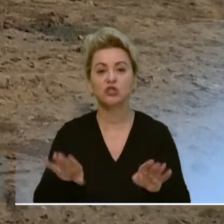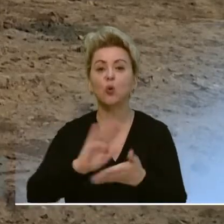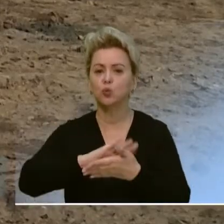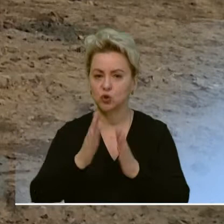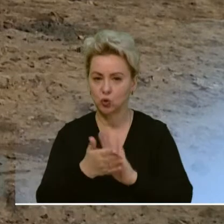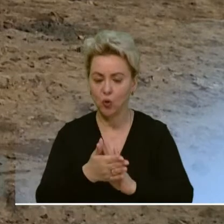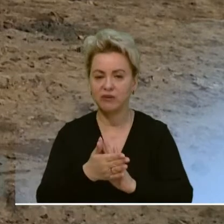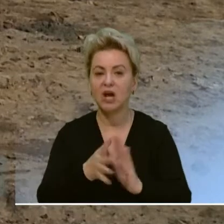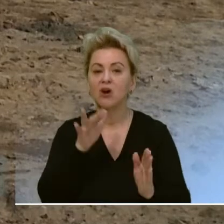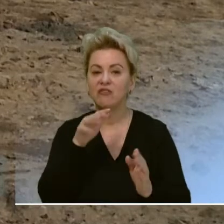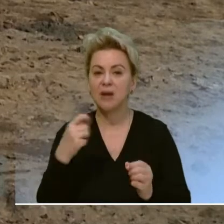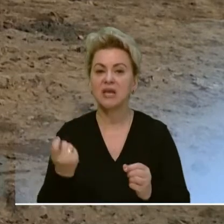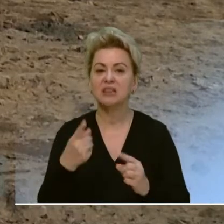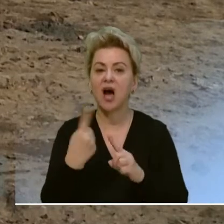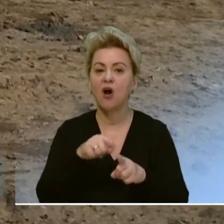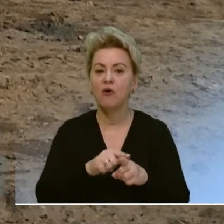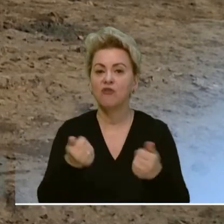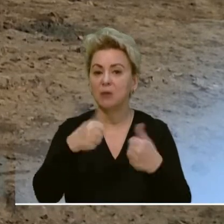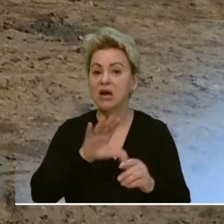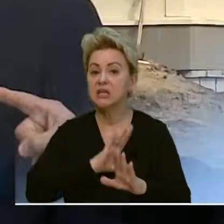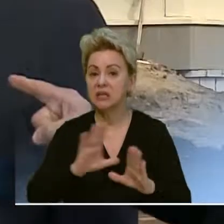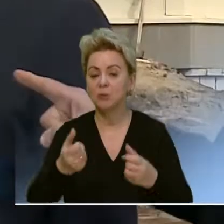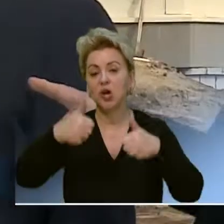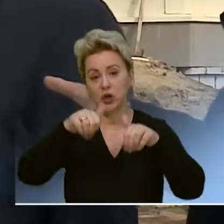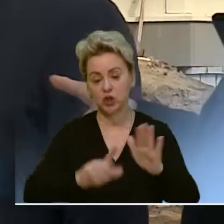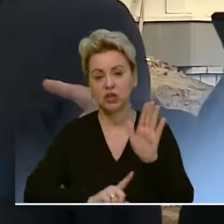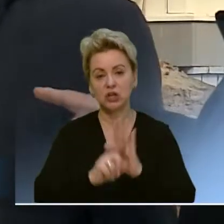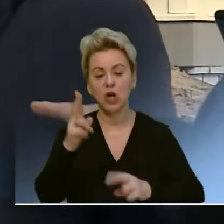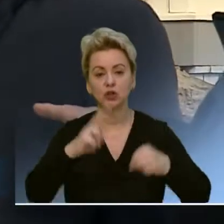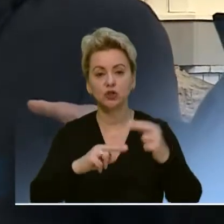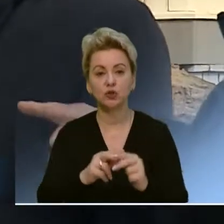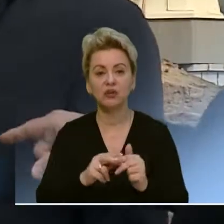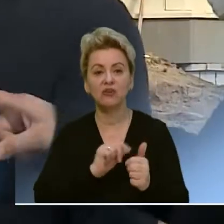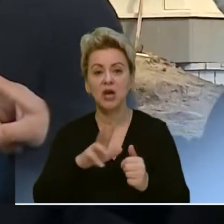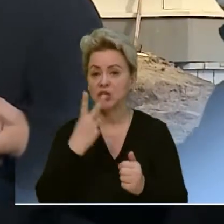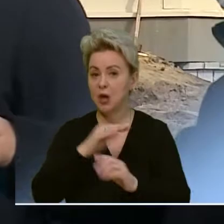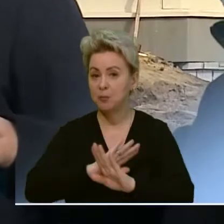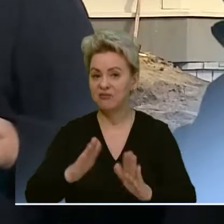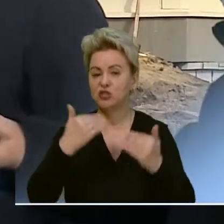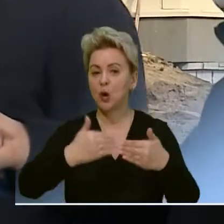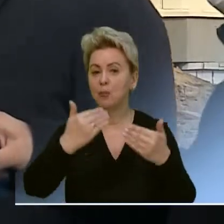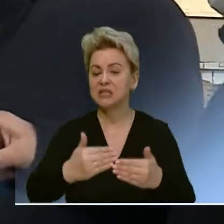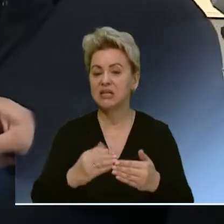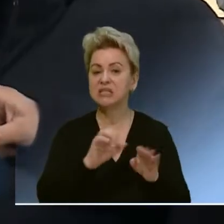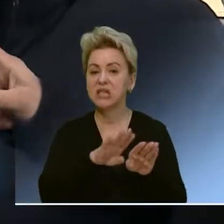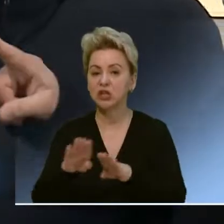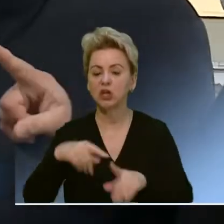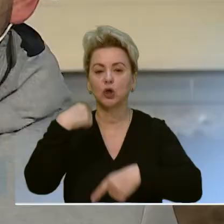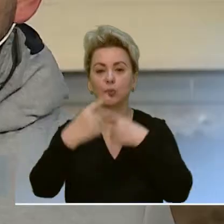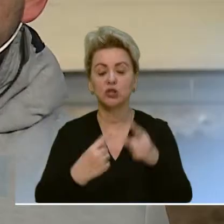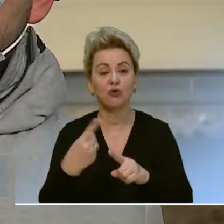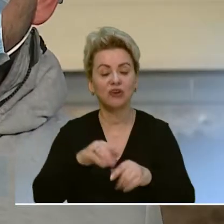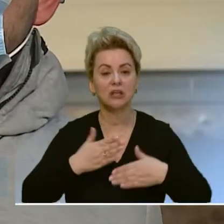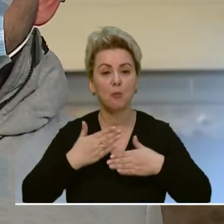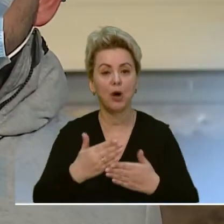коронавирусных условиях времени на формальности не было. Поэтому решили начать строить в непривычной последовательности стандартных процедур. В